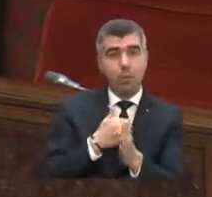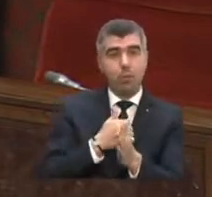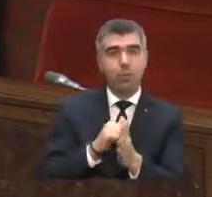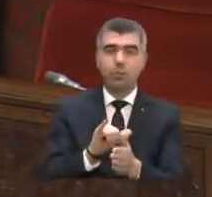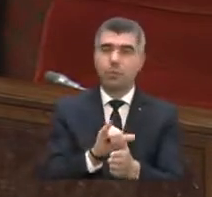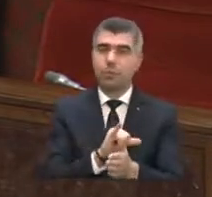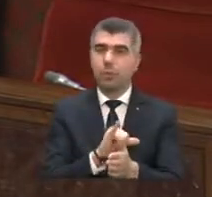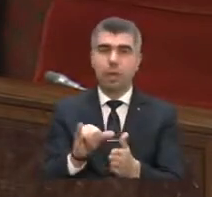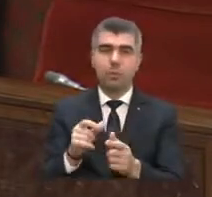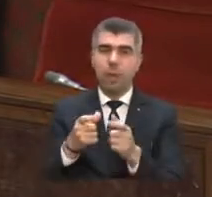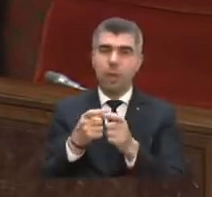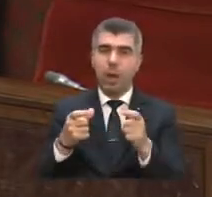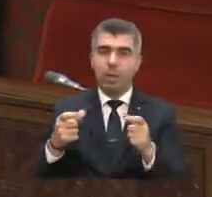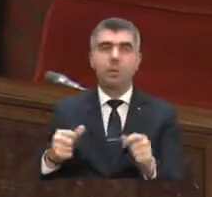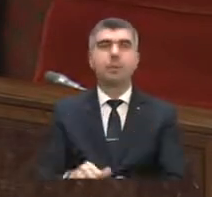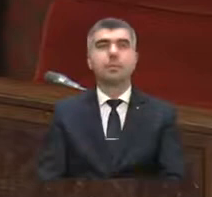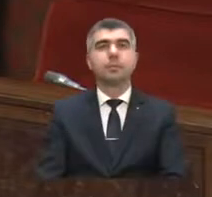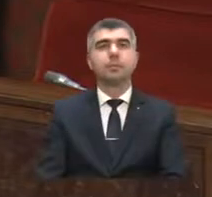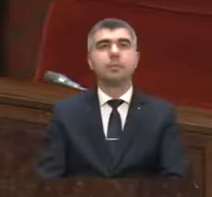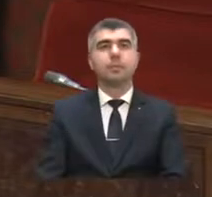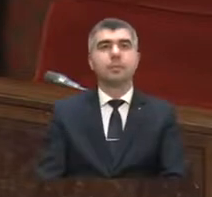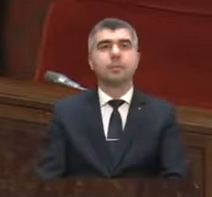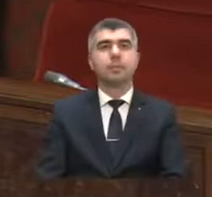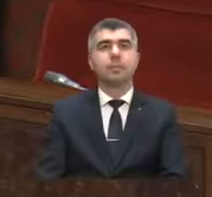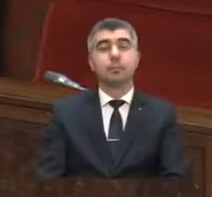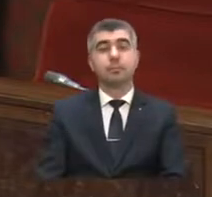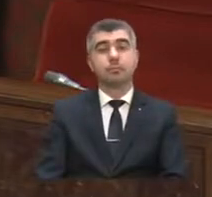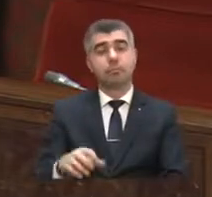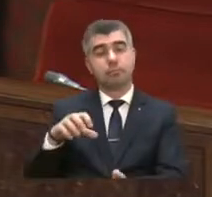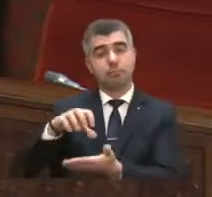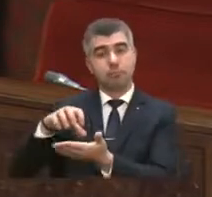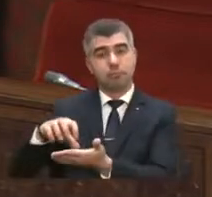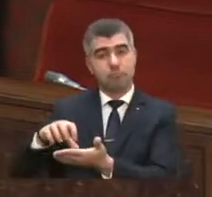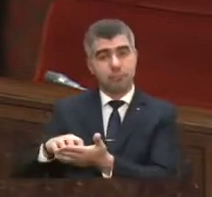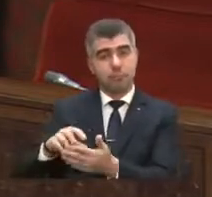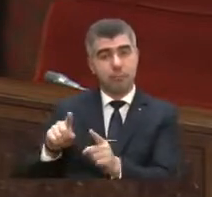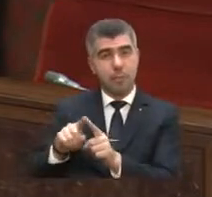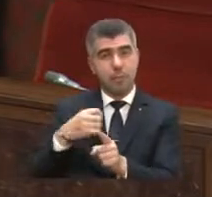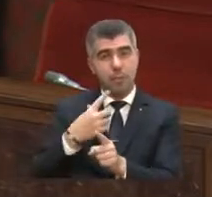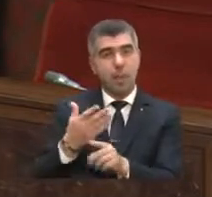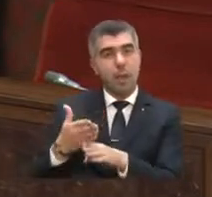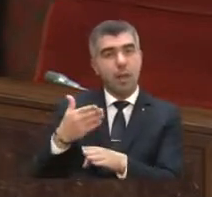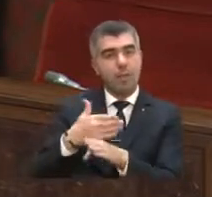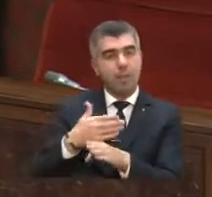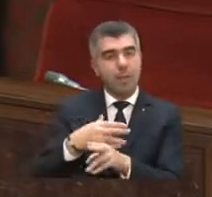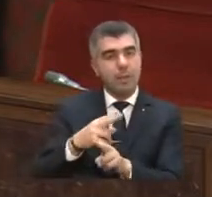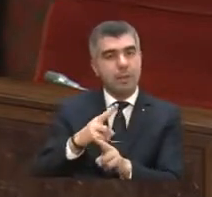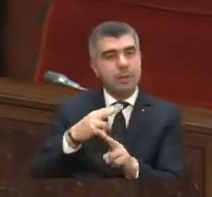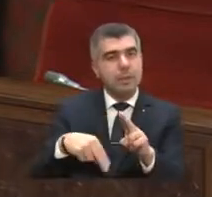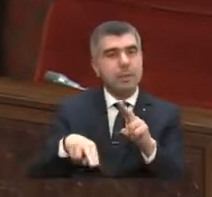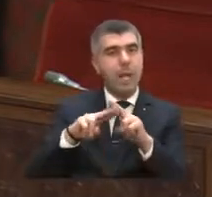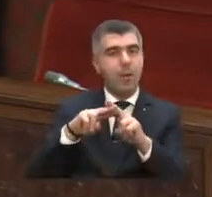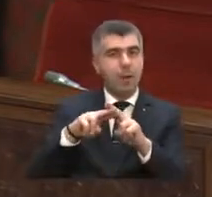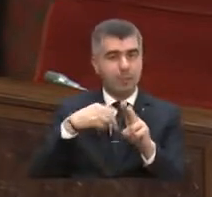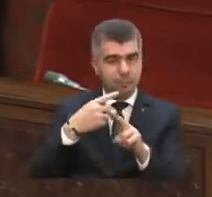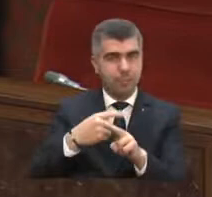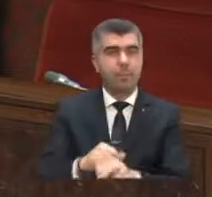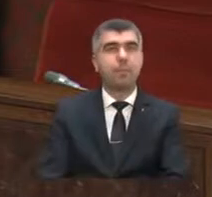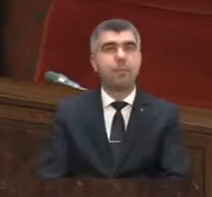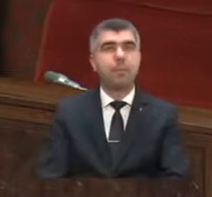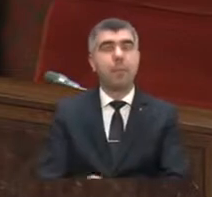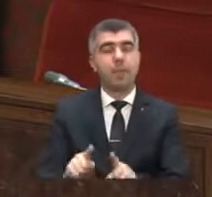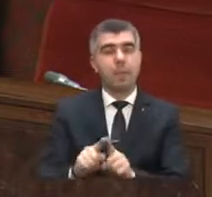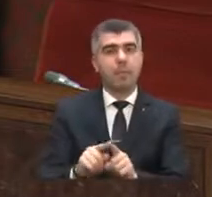بهذه التوسعه هذه. بالنسبه للمحطات اللوجستيكيه كيف قلت في التدخل السابق، وحده من الاولويات